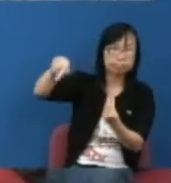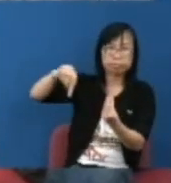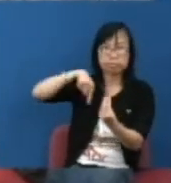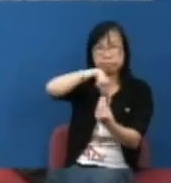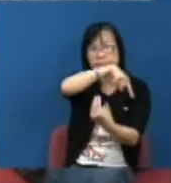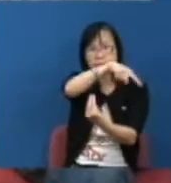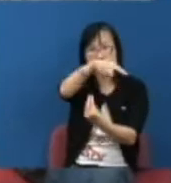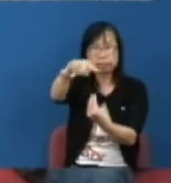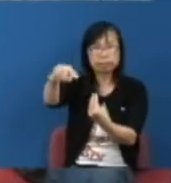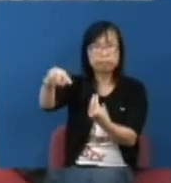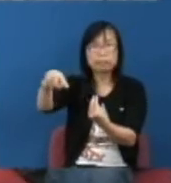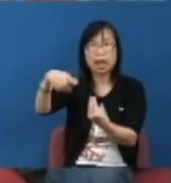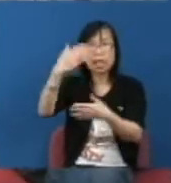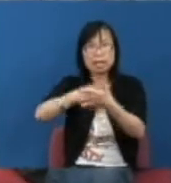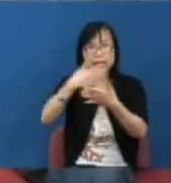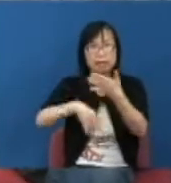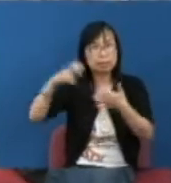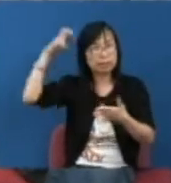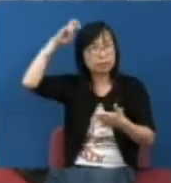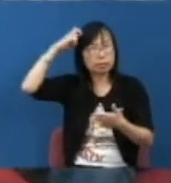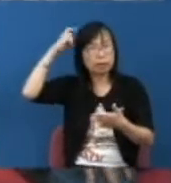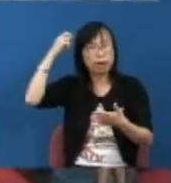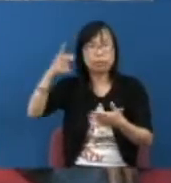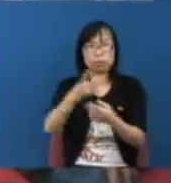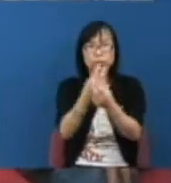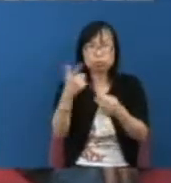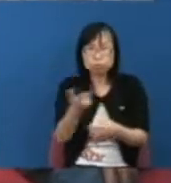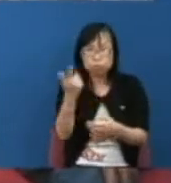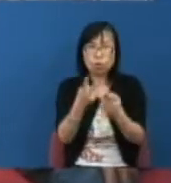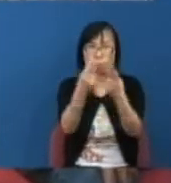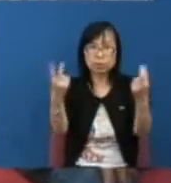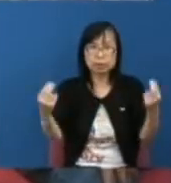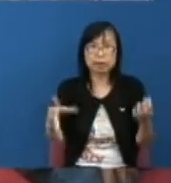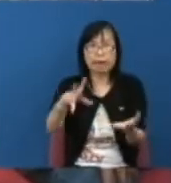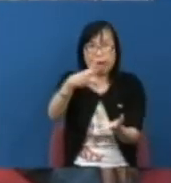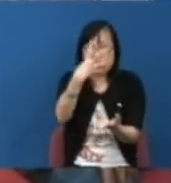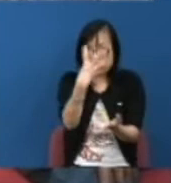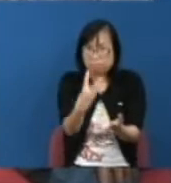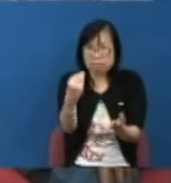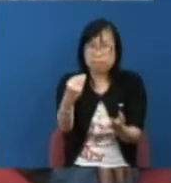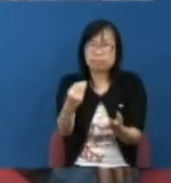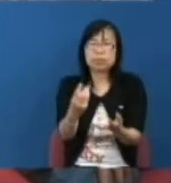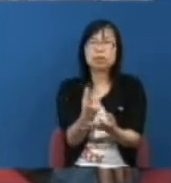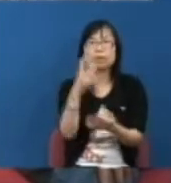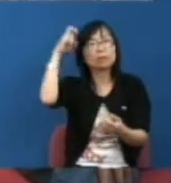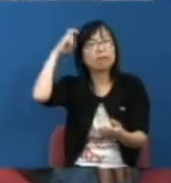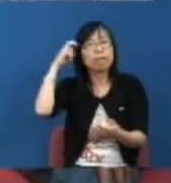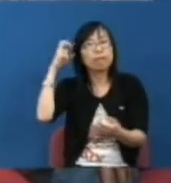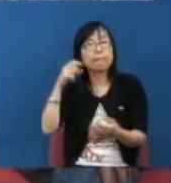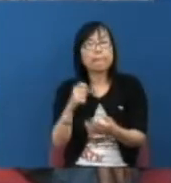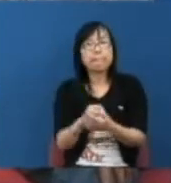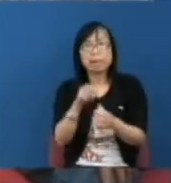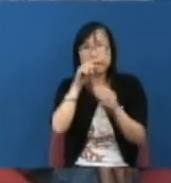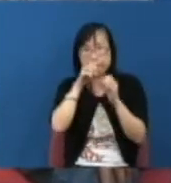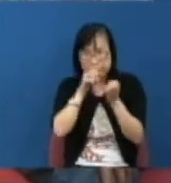環境，譬如減少碳排放，因為你越多綠色的東西，你吸回一碳碳的排放出嚟咧，咁我覺得呢樣嘢即